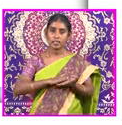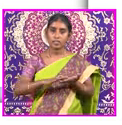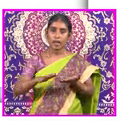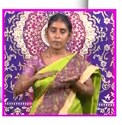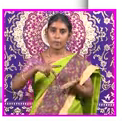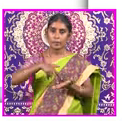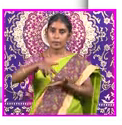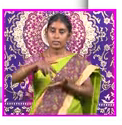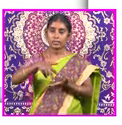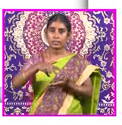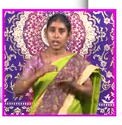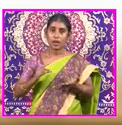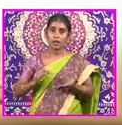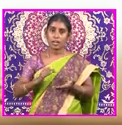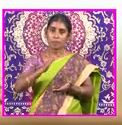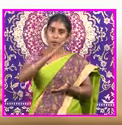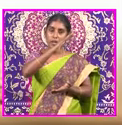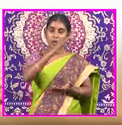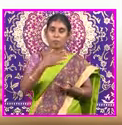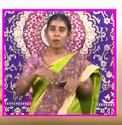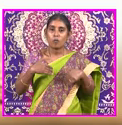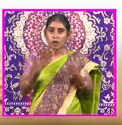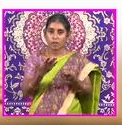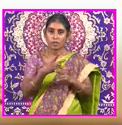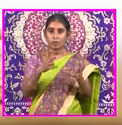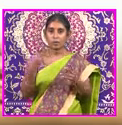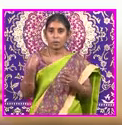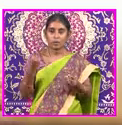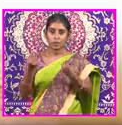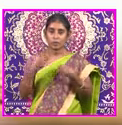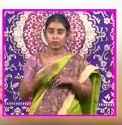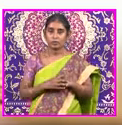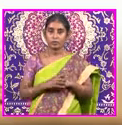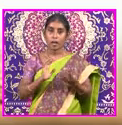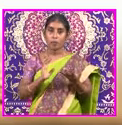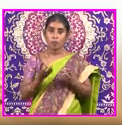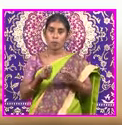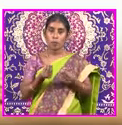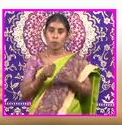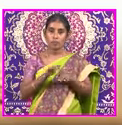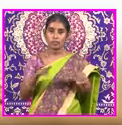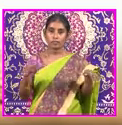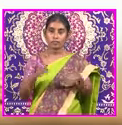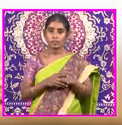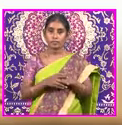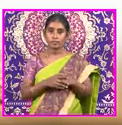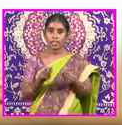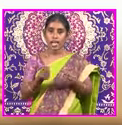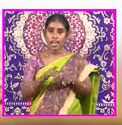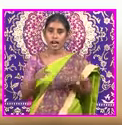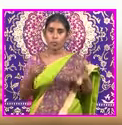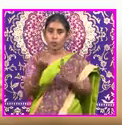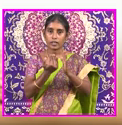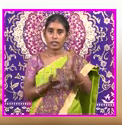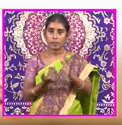ஃபாரஸ்ட் இருக்குது, அதே இடத்துல வந்து ஒரு வறண்ட பகுதி இருக்குது. இந்த வறண்ட பகுதியில் வெப்பம் அதிகமாக காணப்படும். நேச்சுரல் வெஜிஸ்டன் அந்த